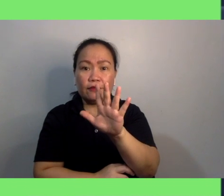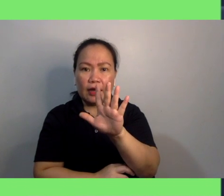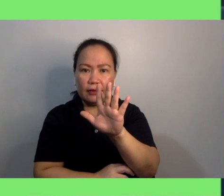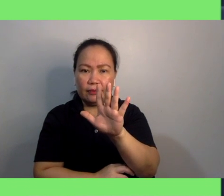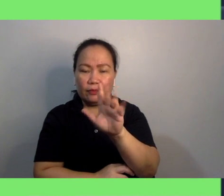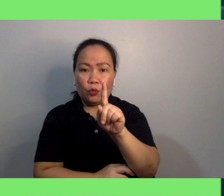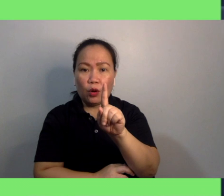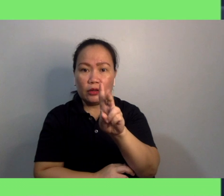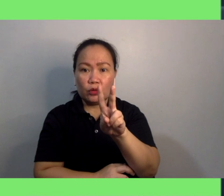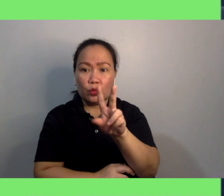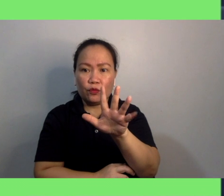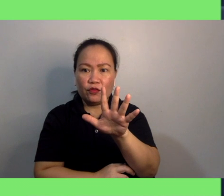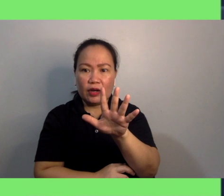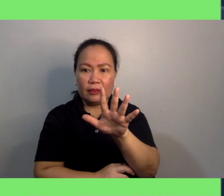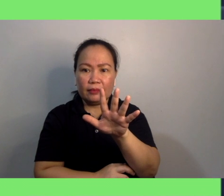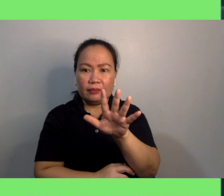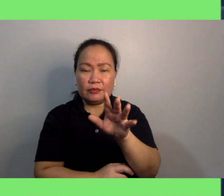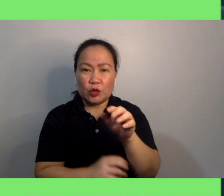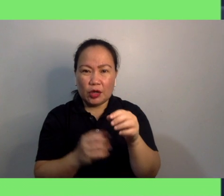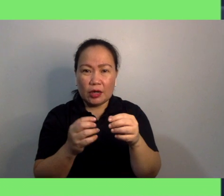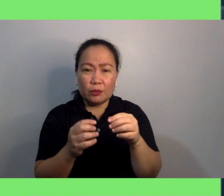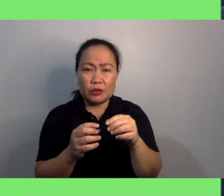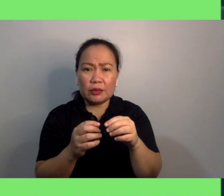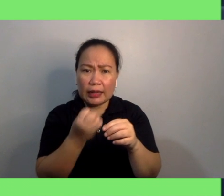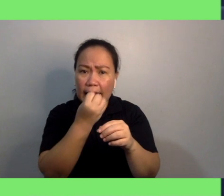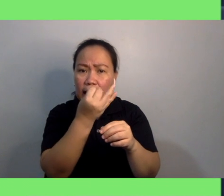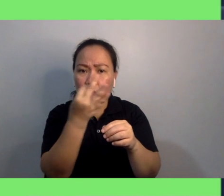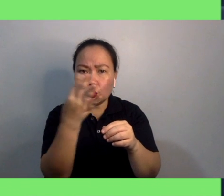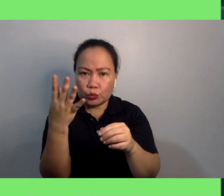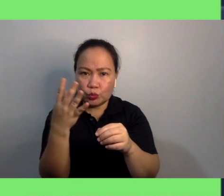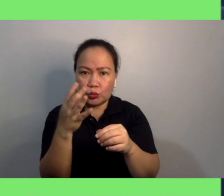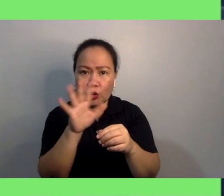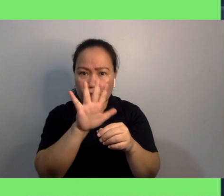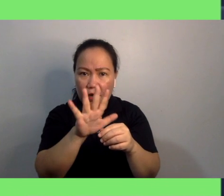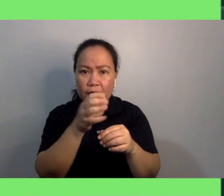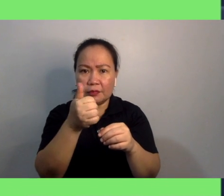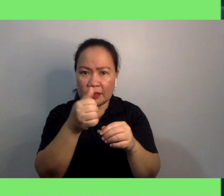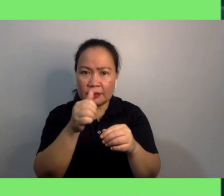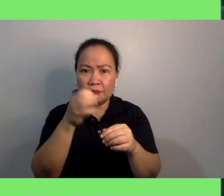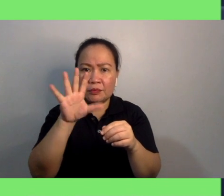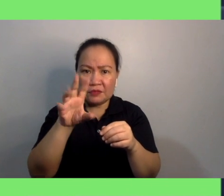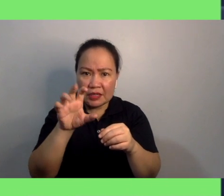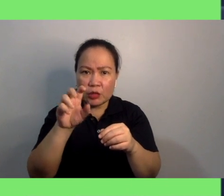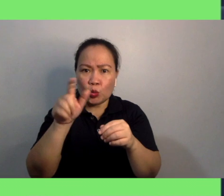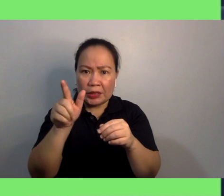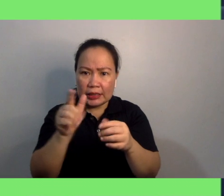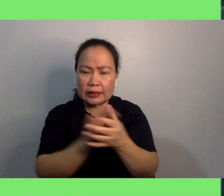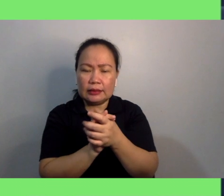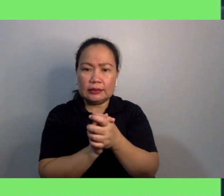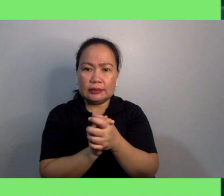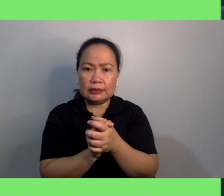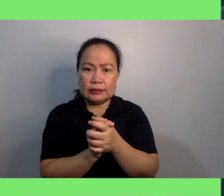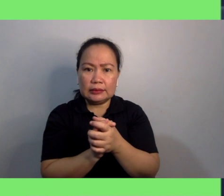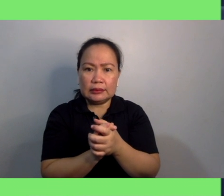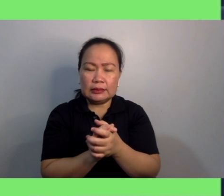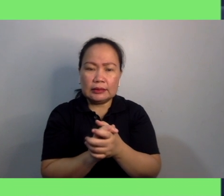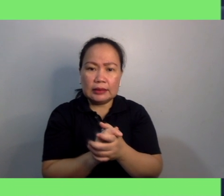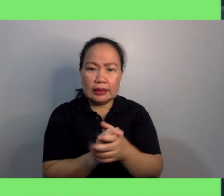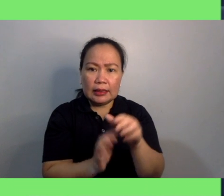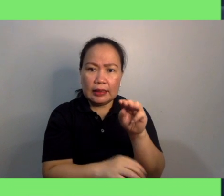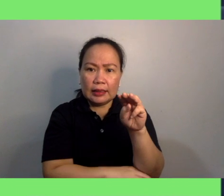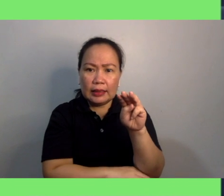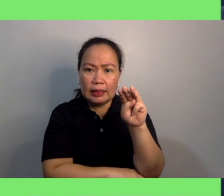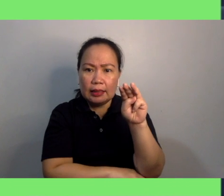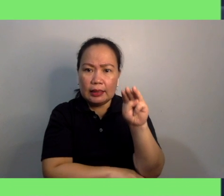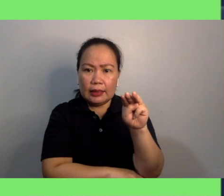125. Okay, kasi kalahati lang to. Okay, so 125 degrees. Next, angle MBQ. So, this